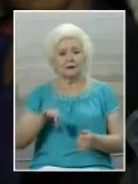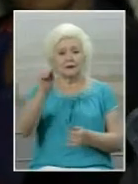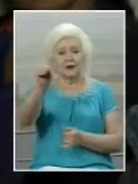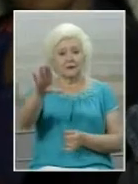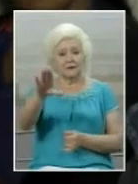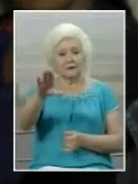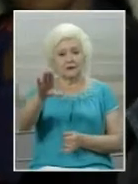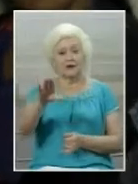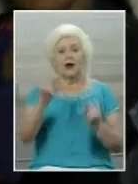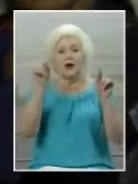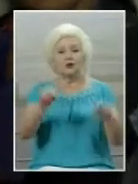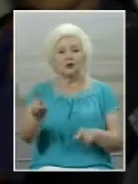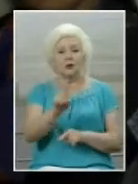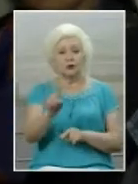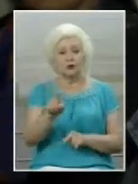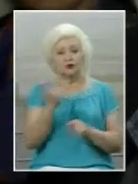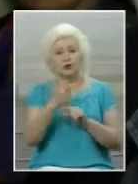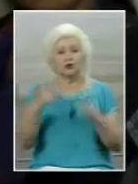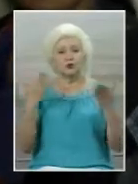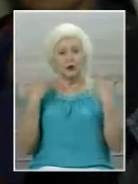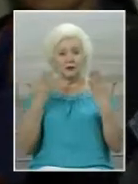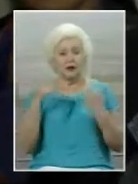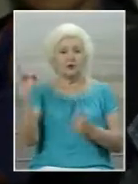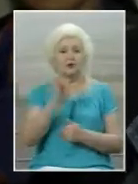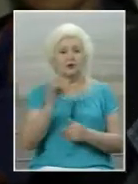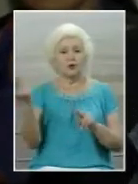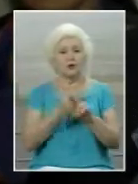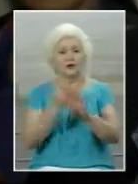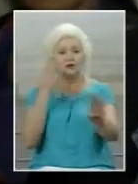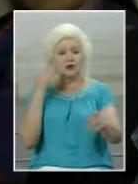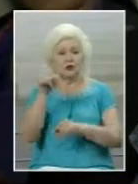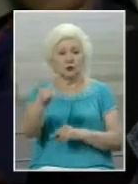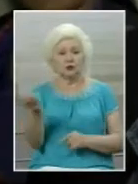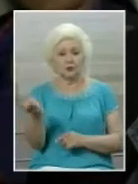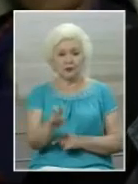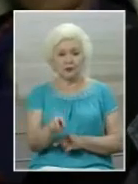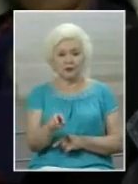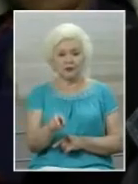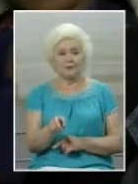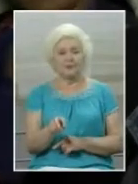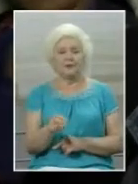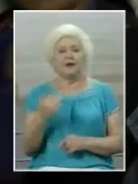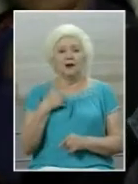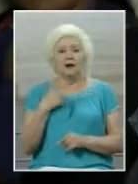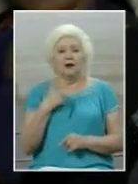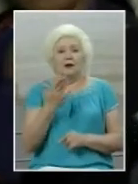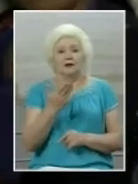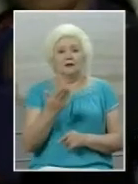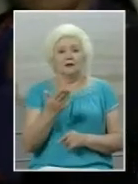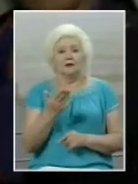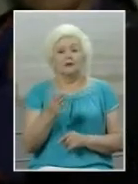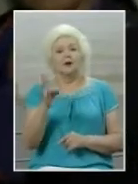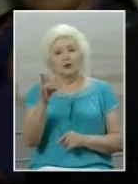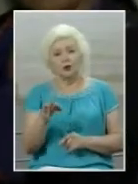посвідчення. Тому що дуже легко і без черги ми тут пройшли. А де раніше